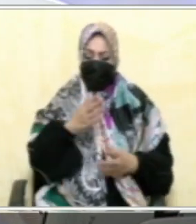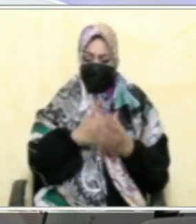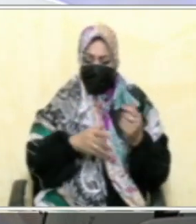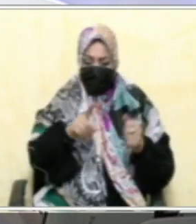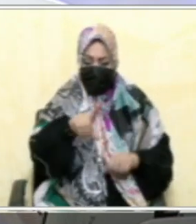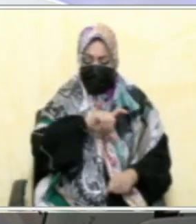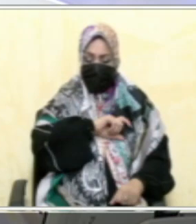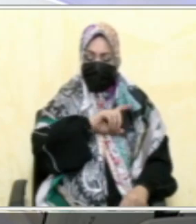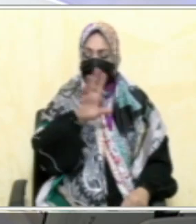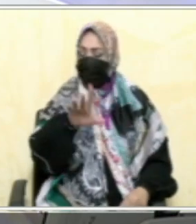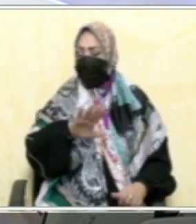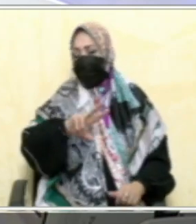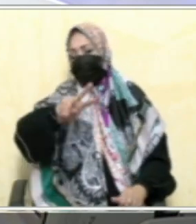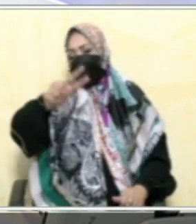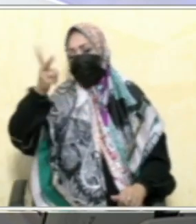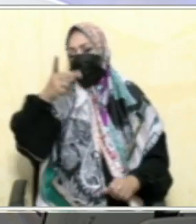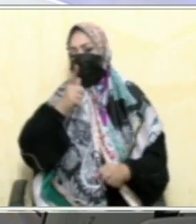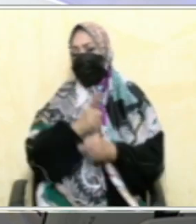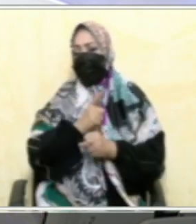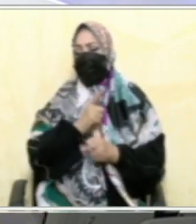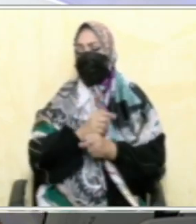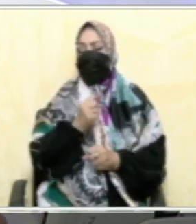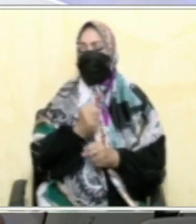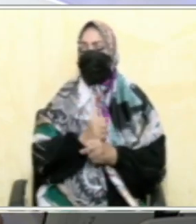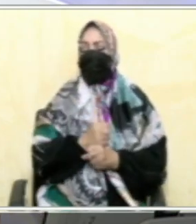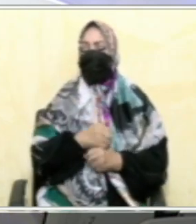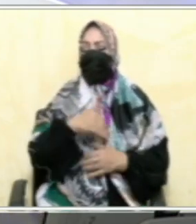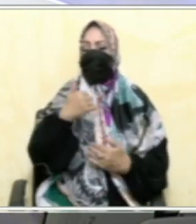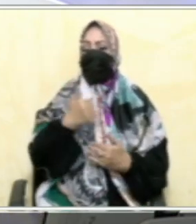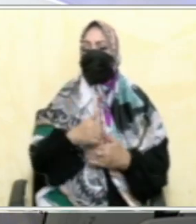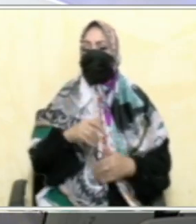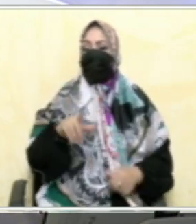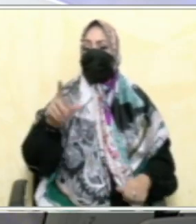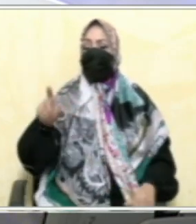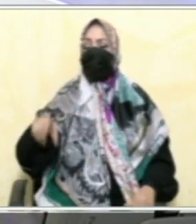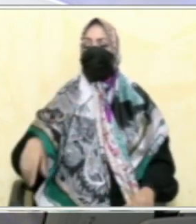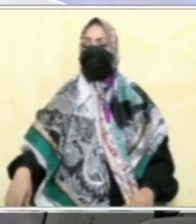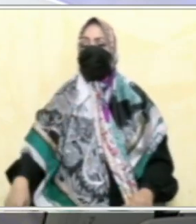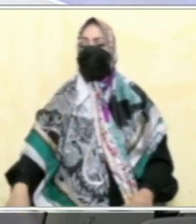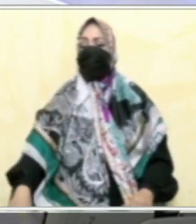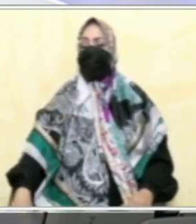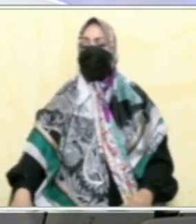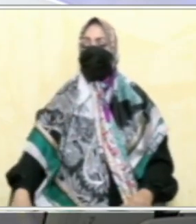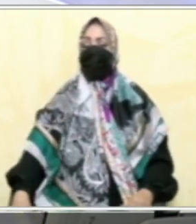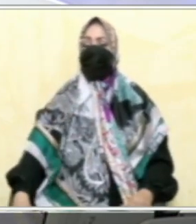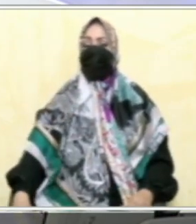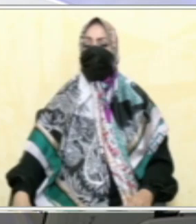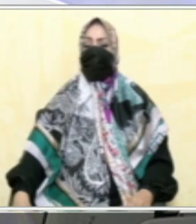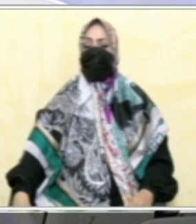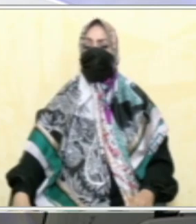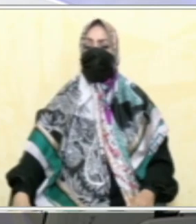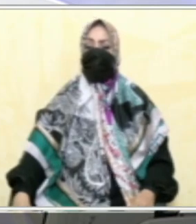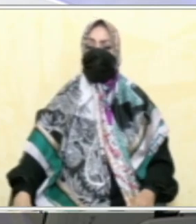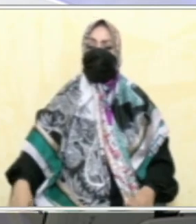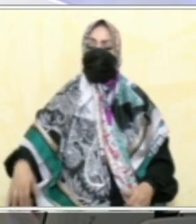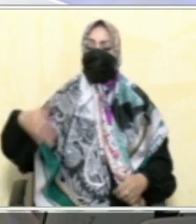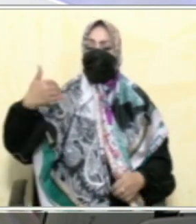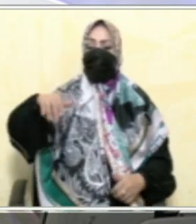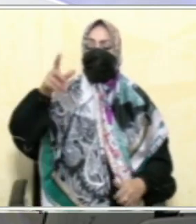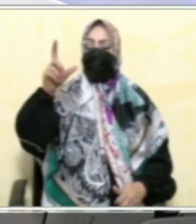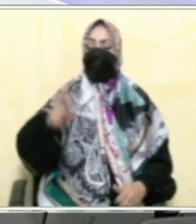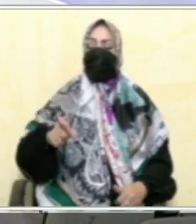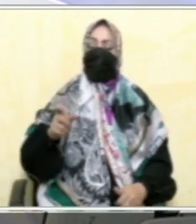ولا يقضي لأبيه وإن علا؟ لماذا؟ خوف المحابة. فلماذا لا نحيي هذه السنة من جديد، أنني